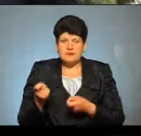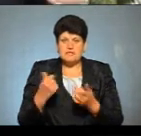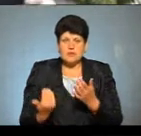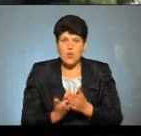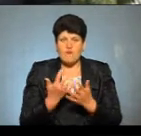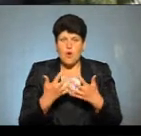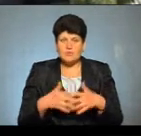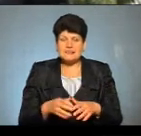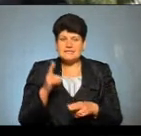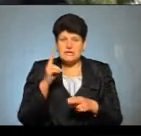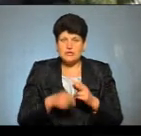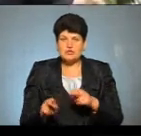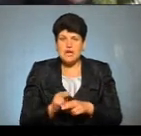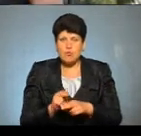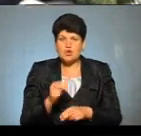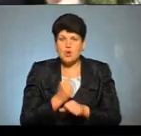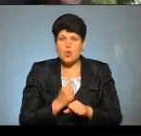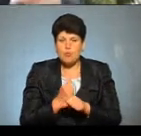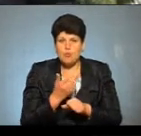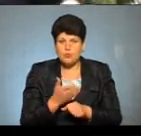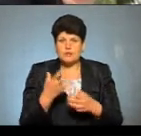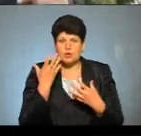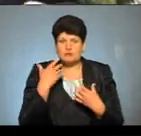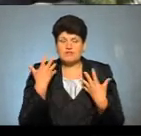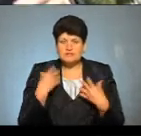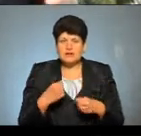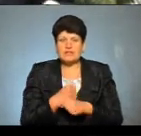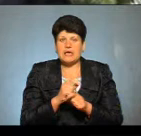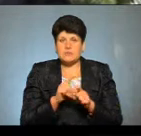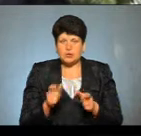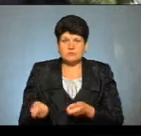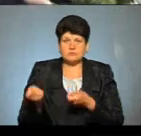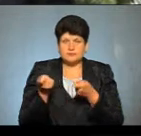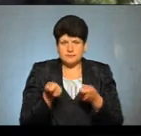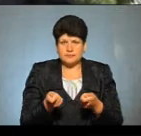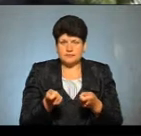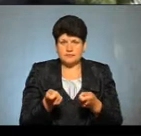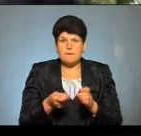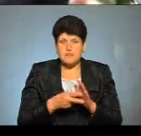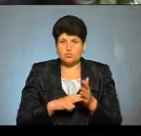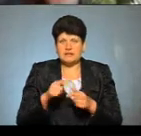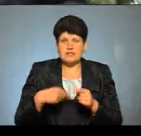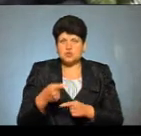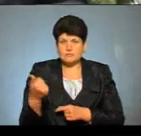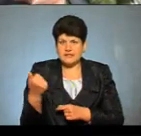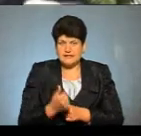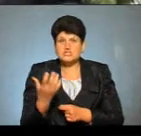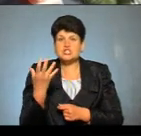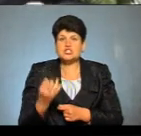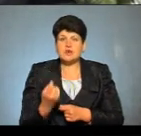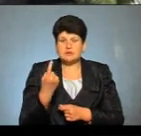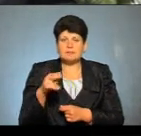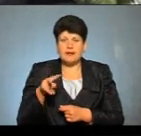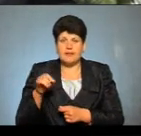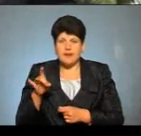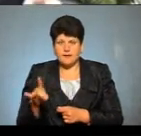обладнання, закінчуються ремонтні роботи, і коли вже в лабораторії ми доставимо, десь, думаю, плануємо на наступний тиждень ще один